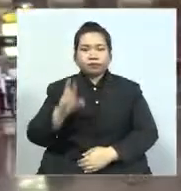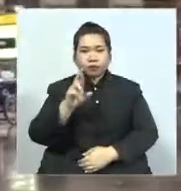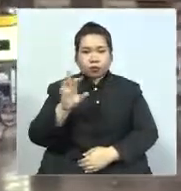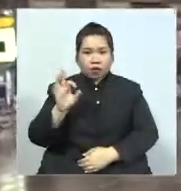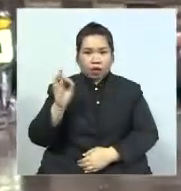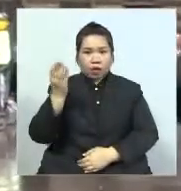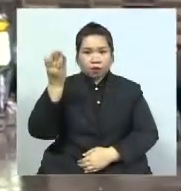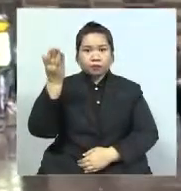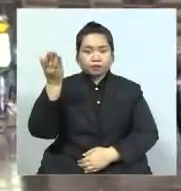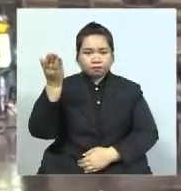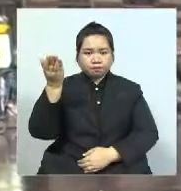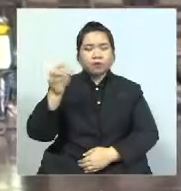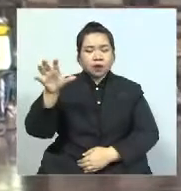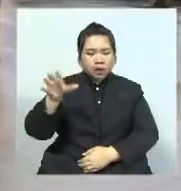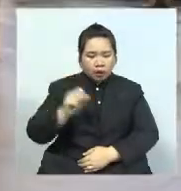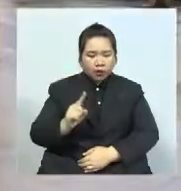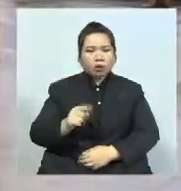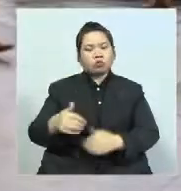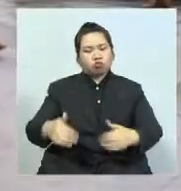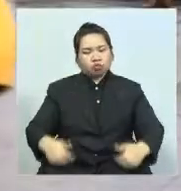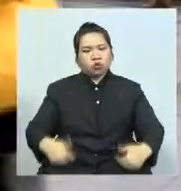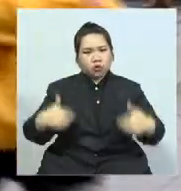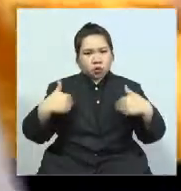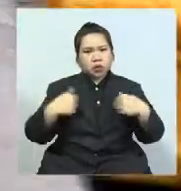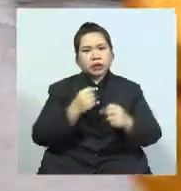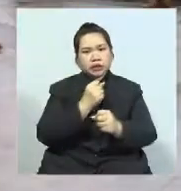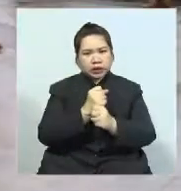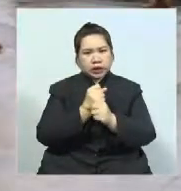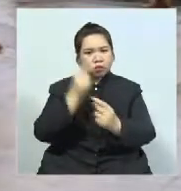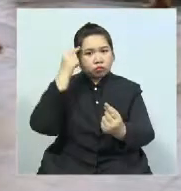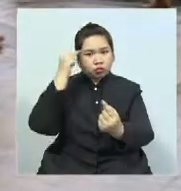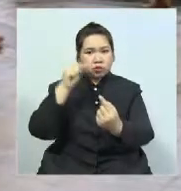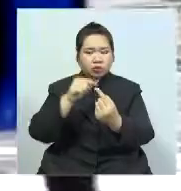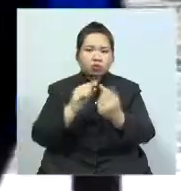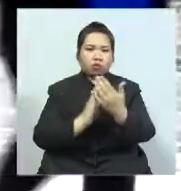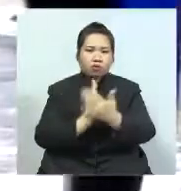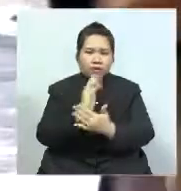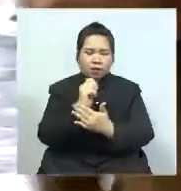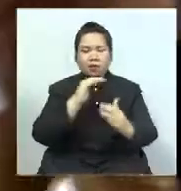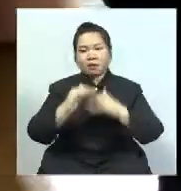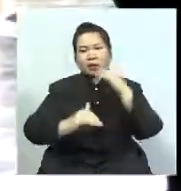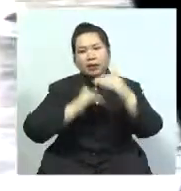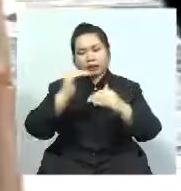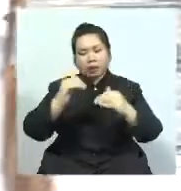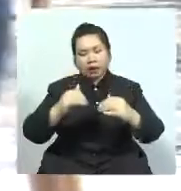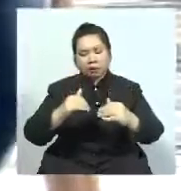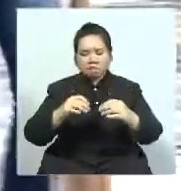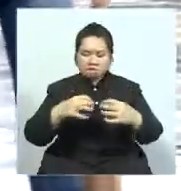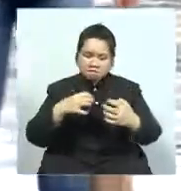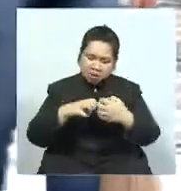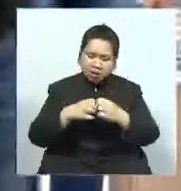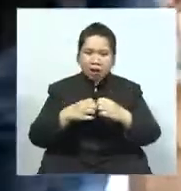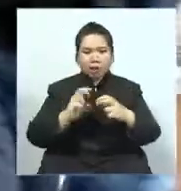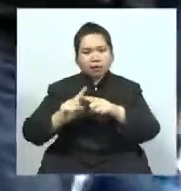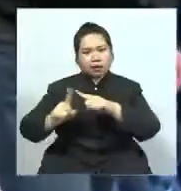ดชบรมนาถบพิตรมาเป็นแนวทางเพื่อบรรลุเป้าหมายให้เกิดการพัฒนาและสันติภาพที่ยั่งยืนโดยทุกคนจะเข้ม